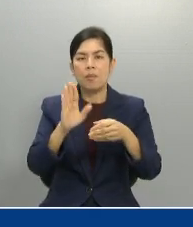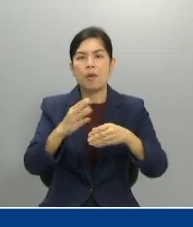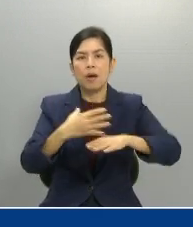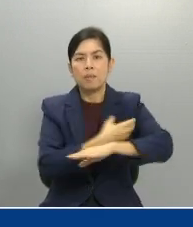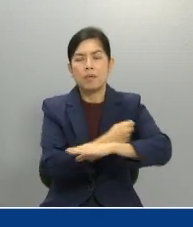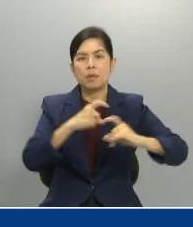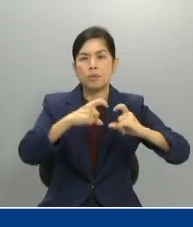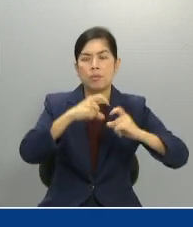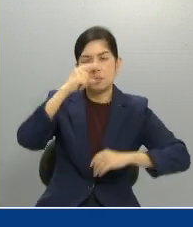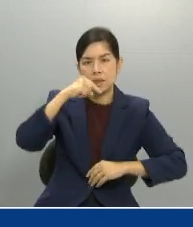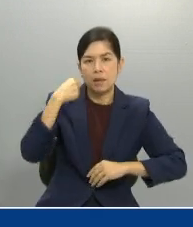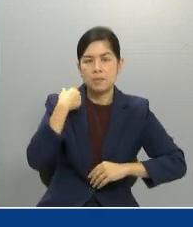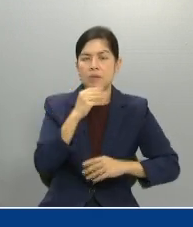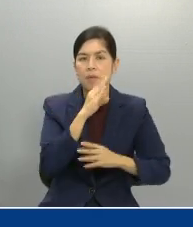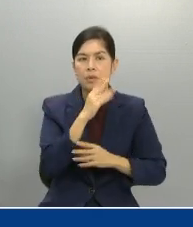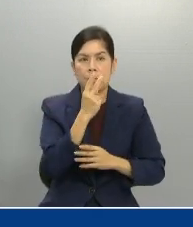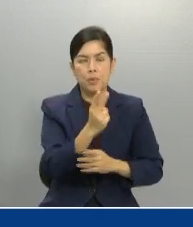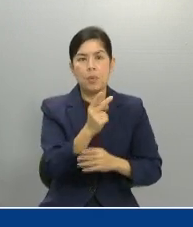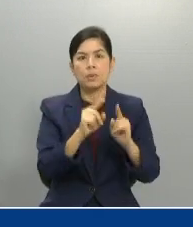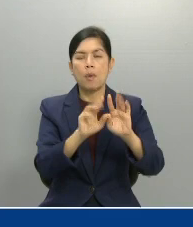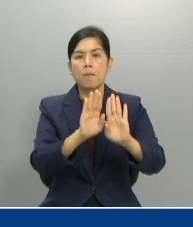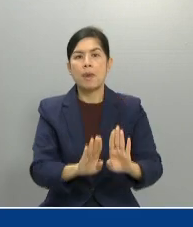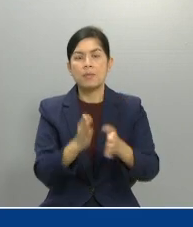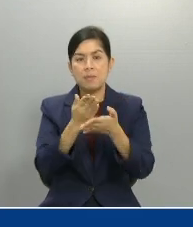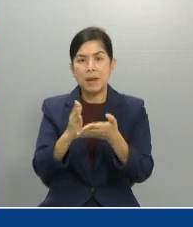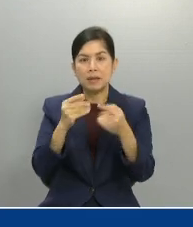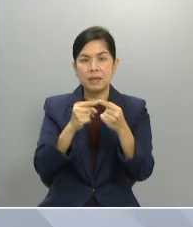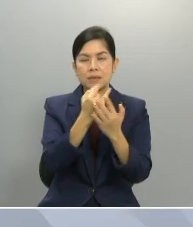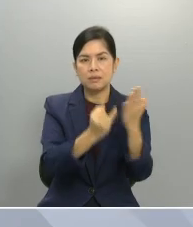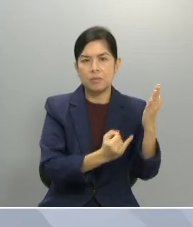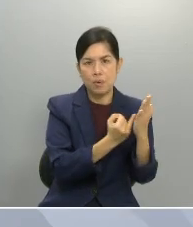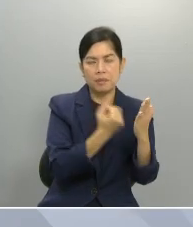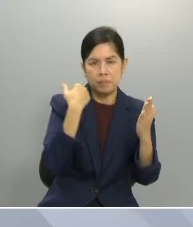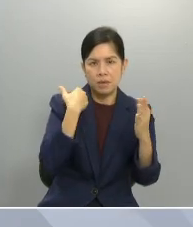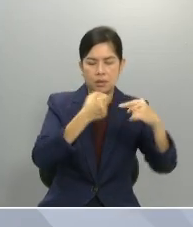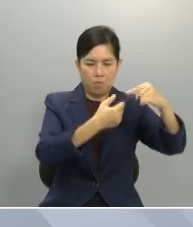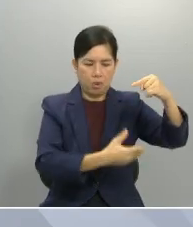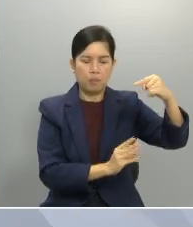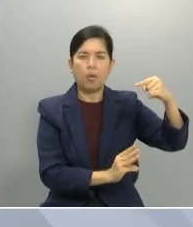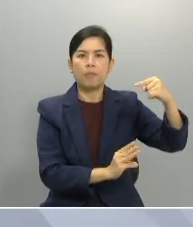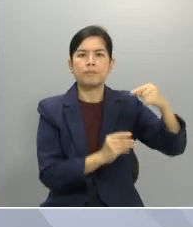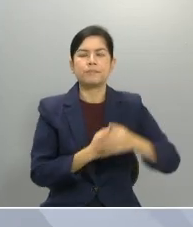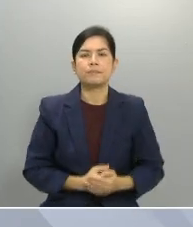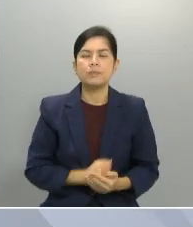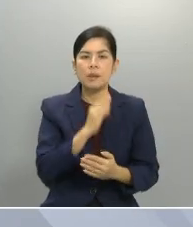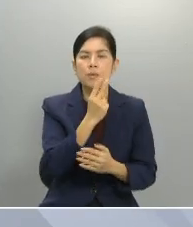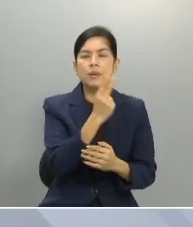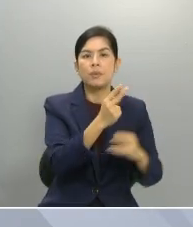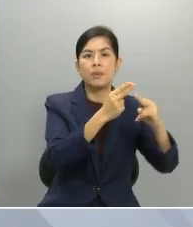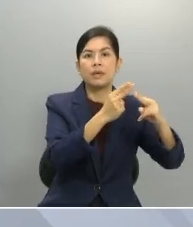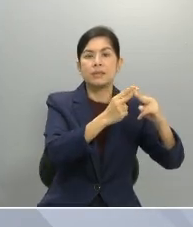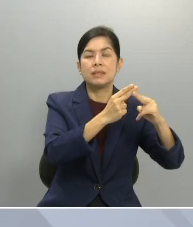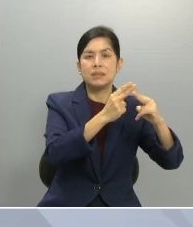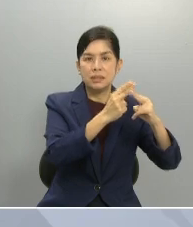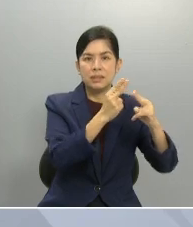1 23 4 5 6อันดับ 6นะฮะ7.45%ถ้าไปดูแบบบัญชีรายชื่อเป็นยังไง